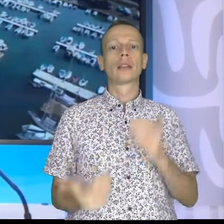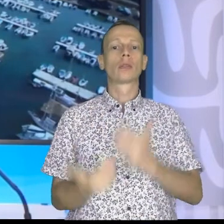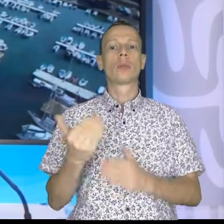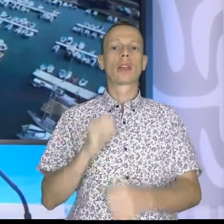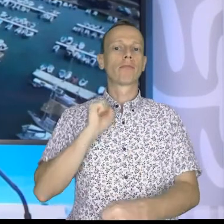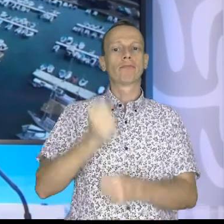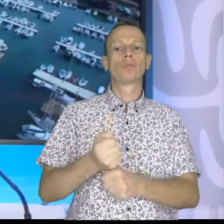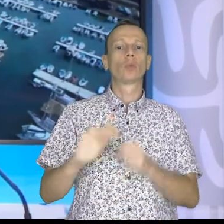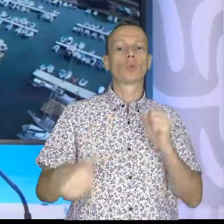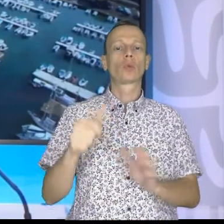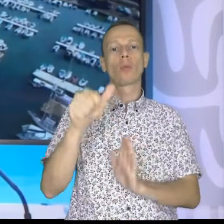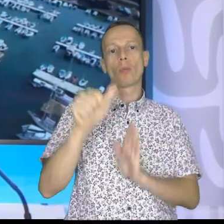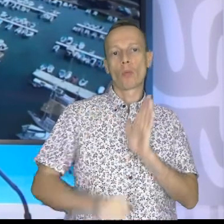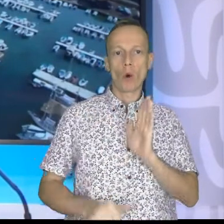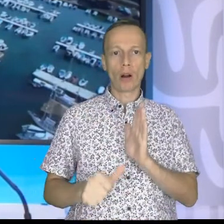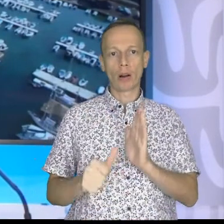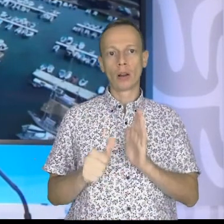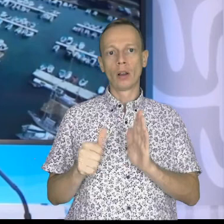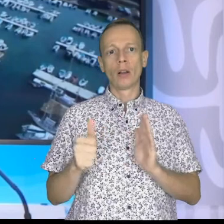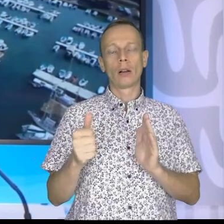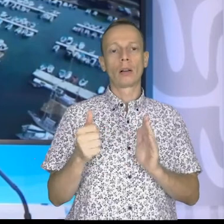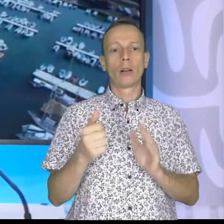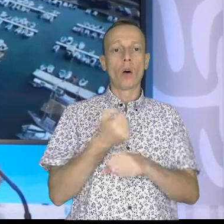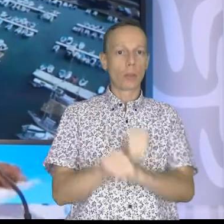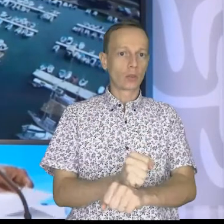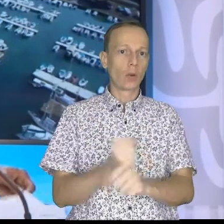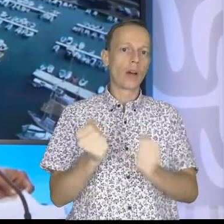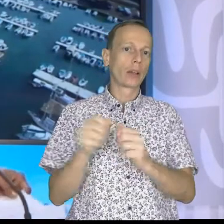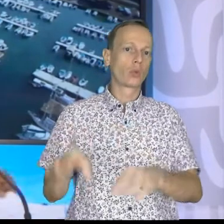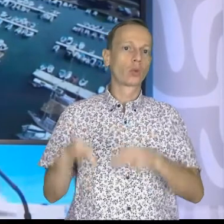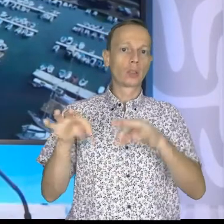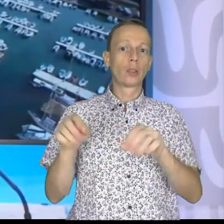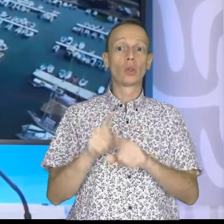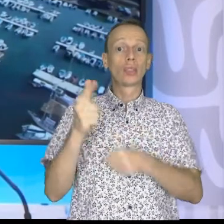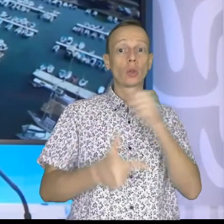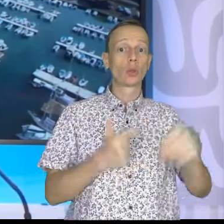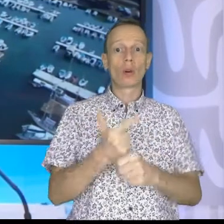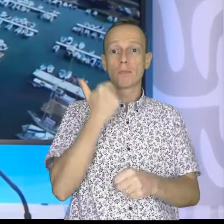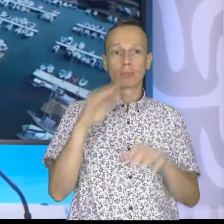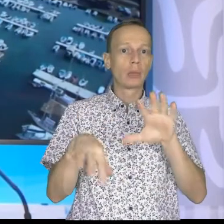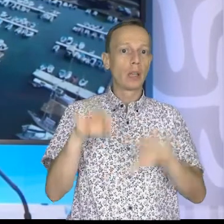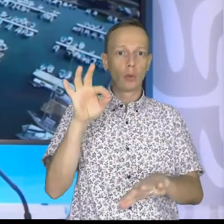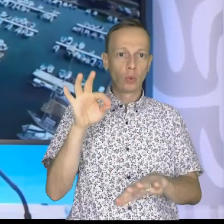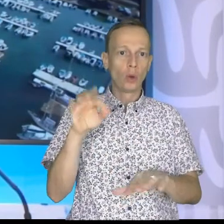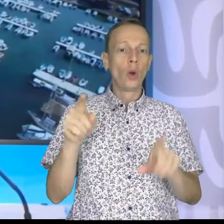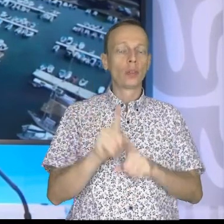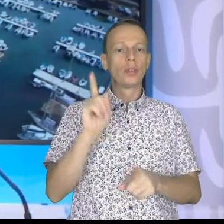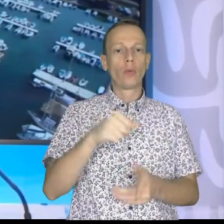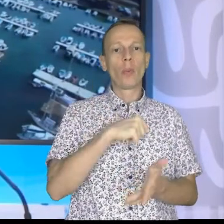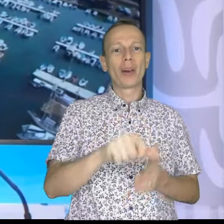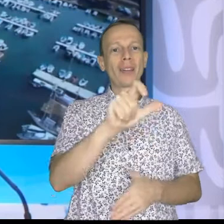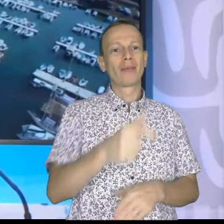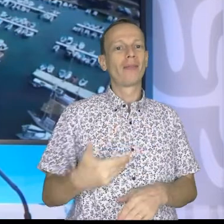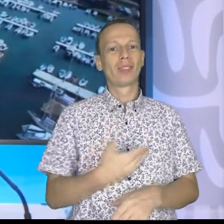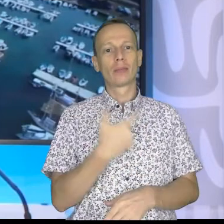d'emprisonnement avec sursis, assorti d'un sursis probatoire de 2 ans. 2 ans d'inéligibilité. Il devra également payer à sa